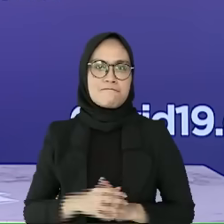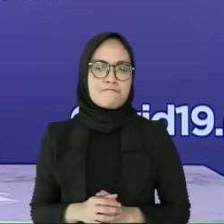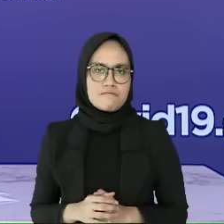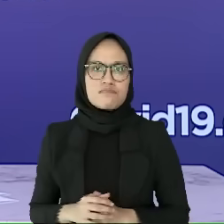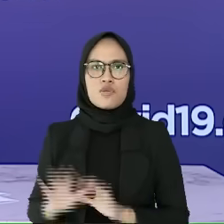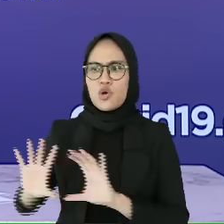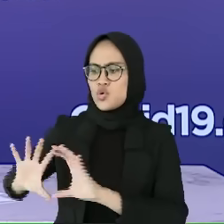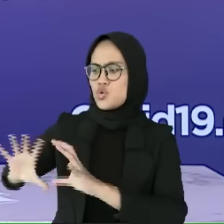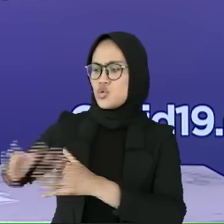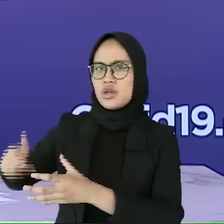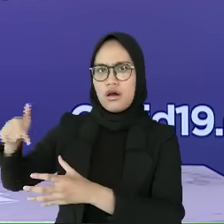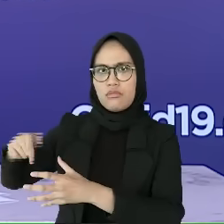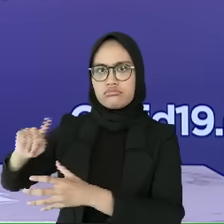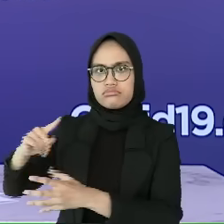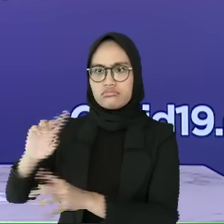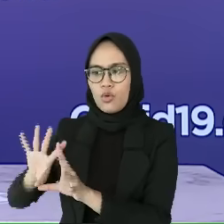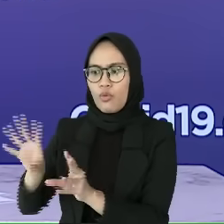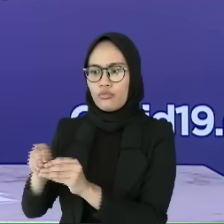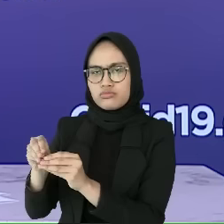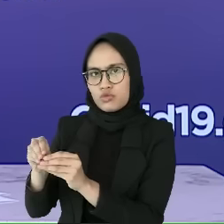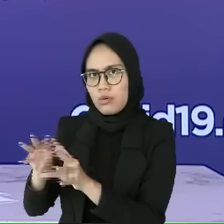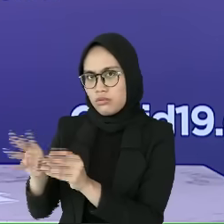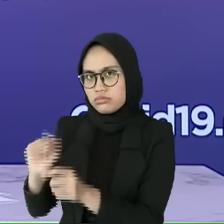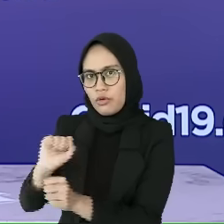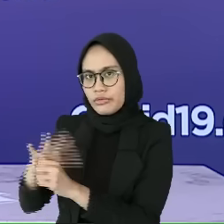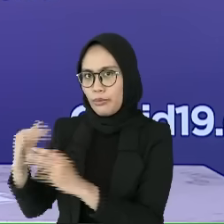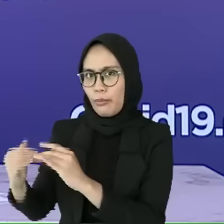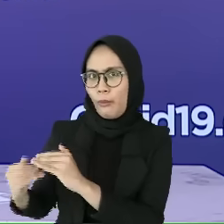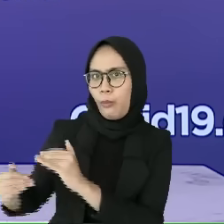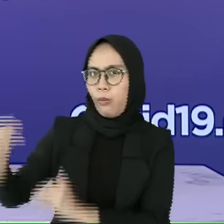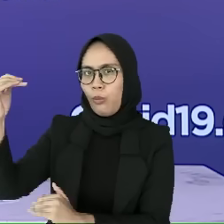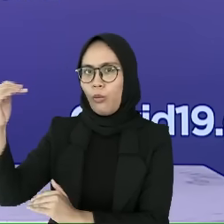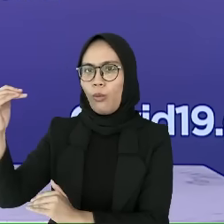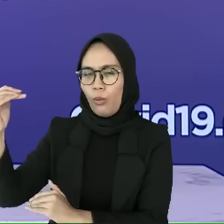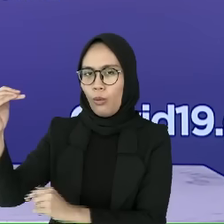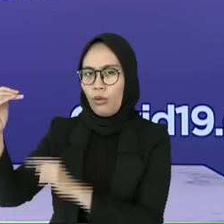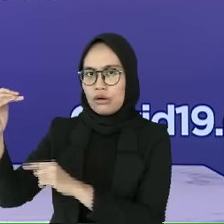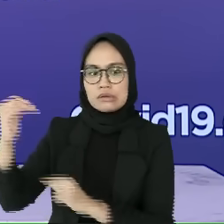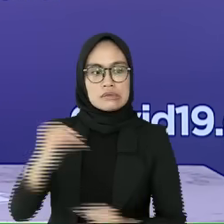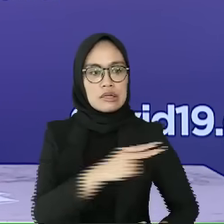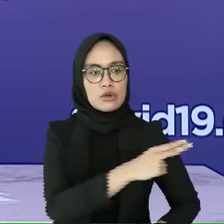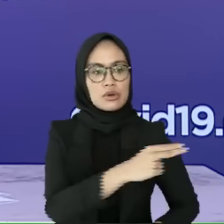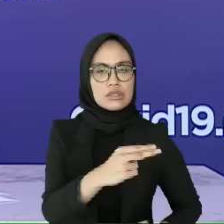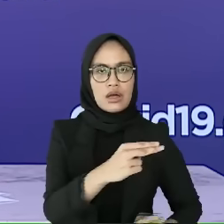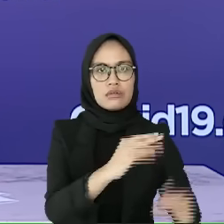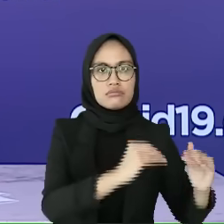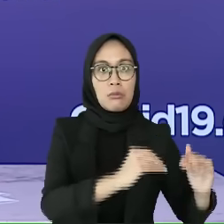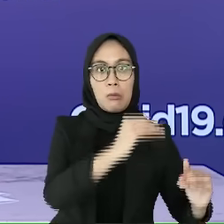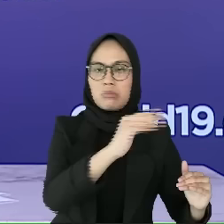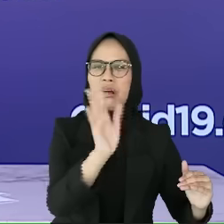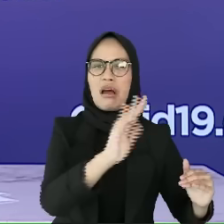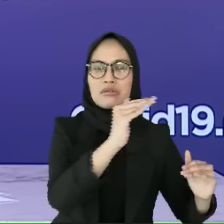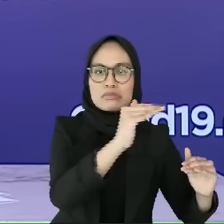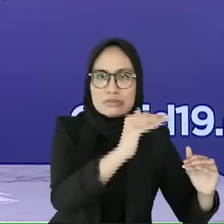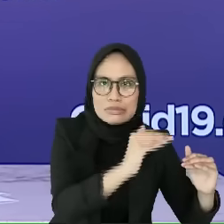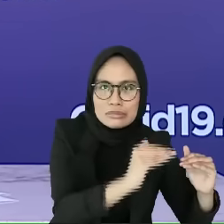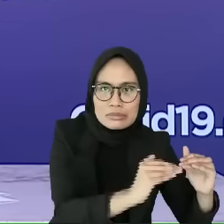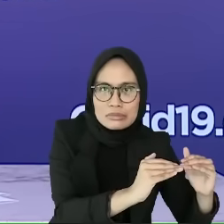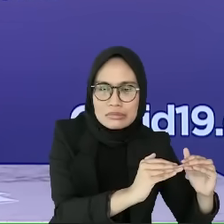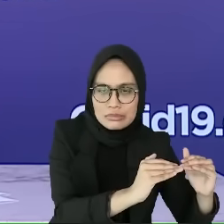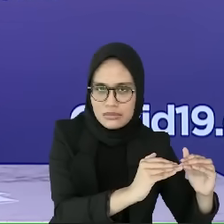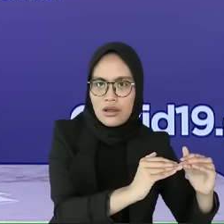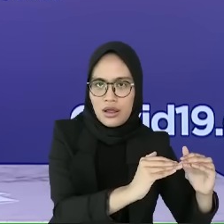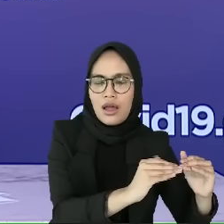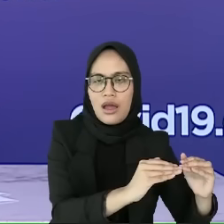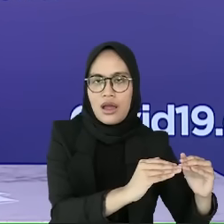sedang mengalami second wave, Indonesia justru sedang mengalami titik terendah kasus mingguan. Dan pada saat Indonesia